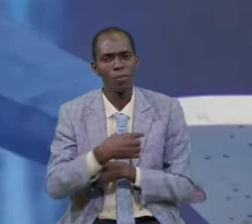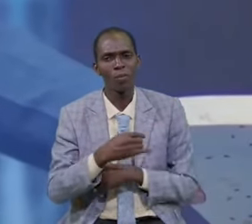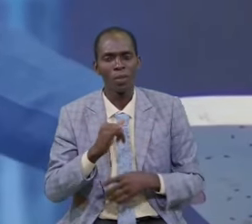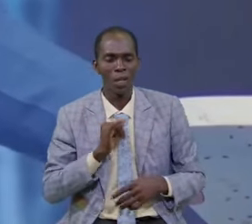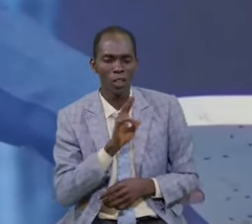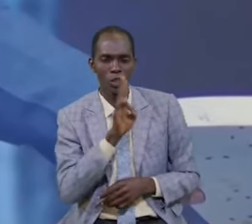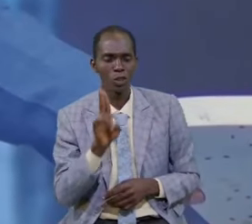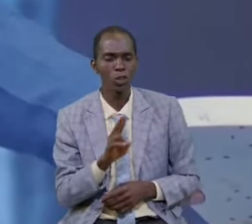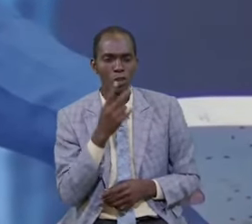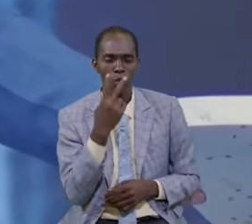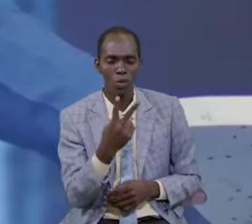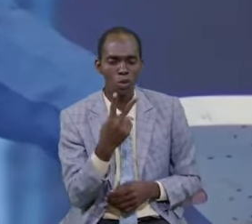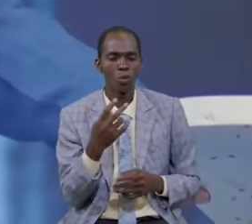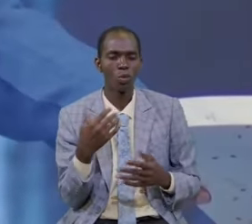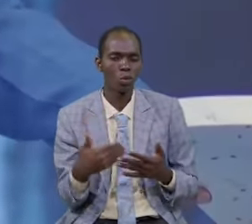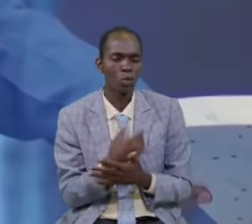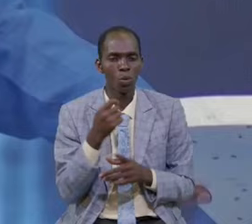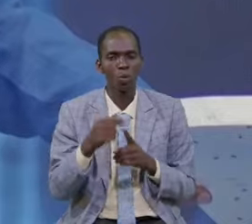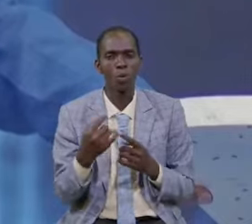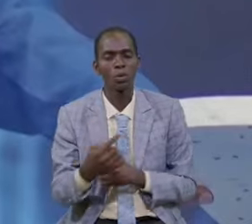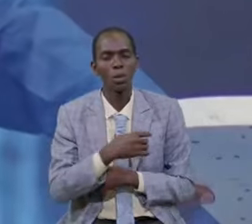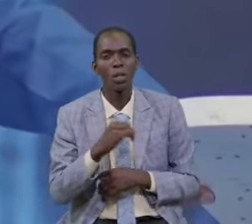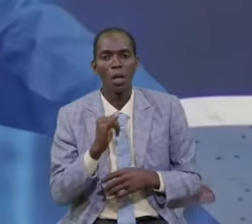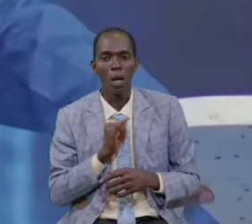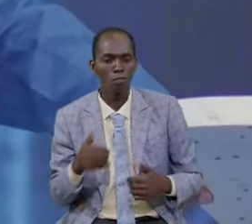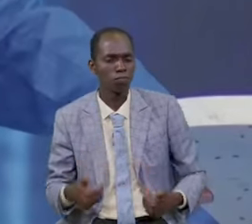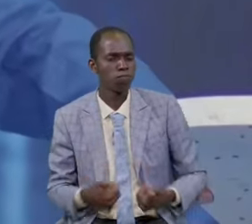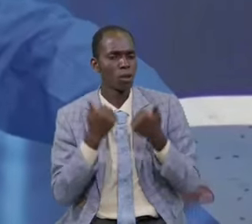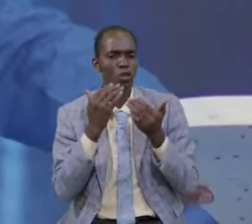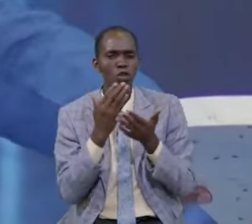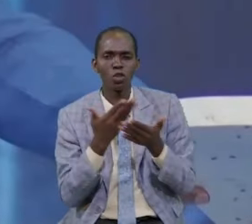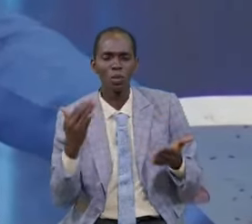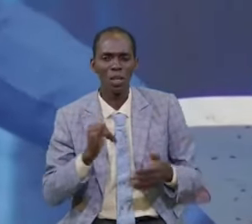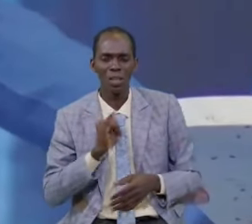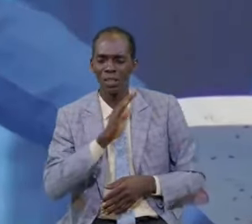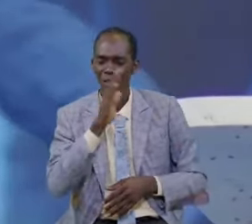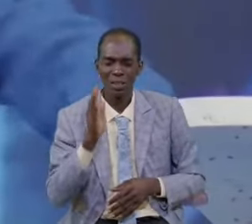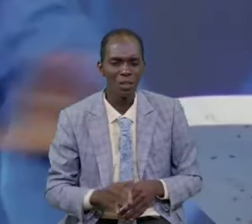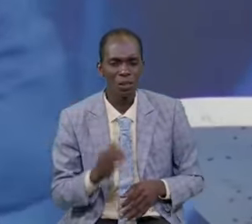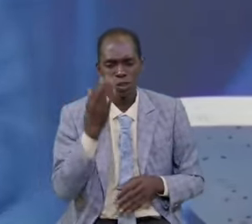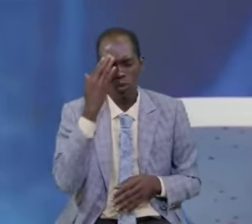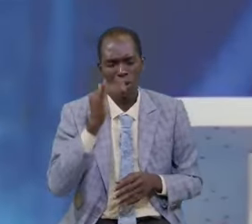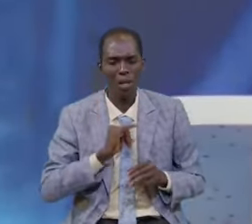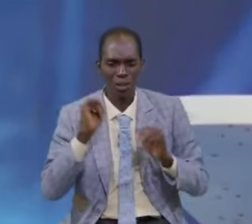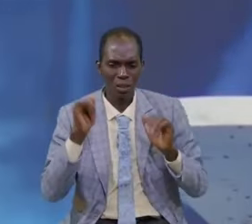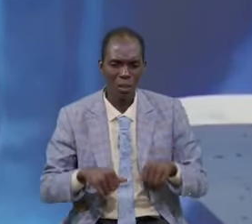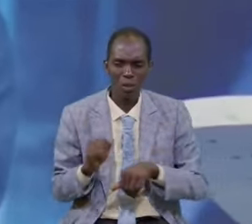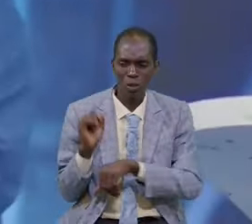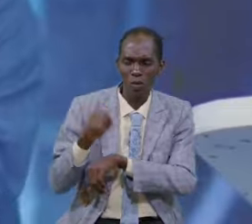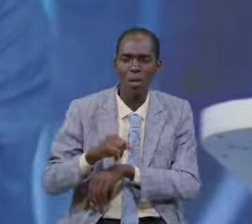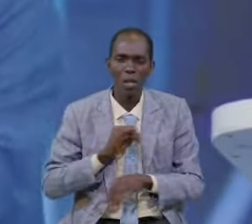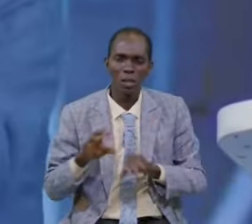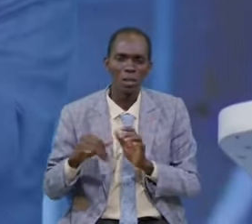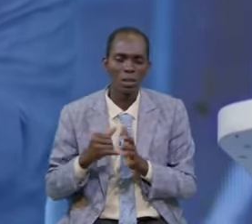mots aujourd'hui. J'ai pu affronter quelque chose que je n'avais jamais su que je pourrais vaincre. Et quand tu le